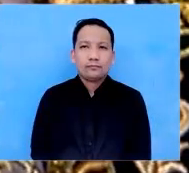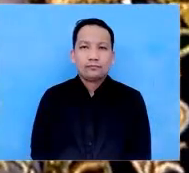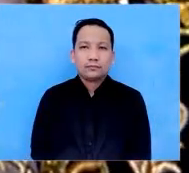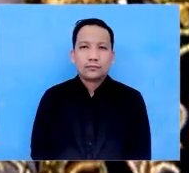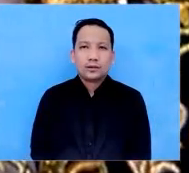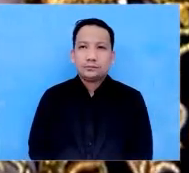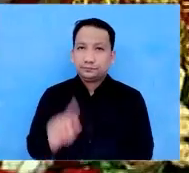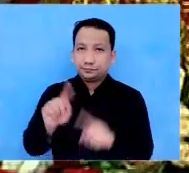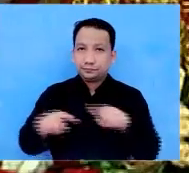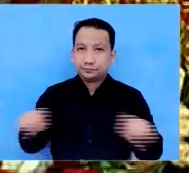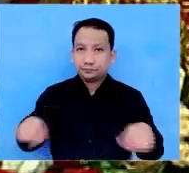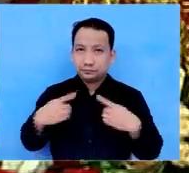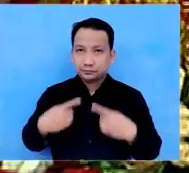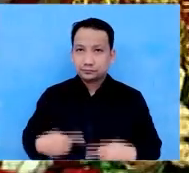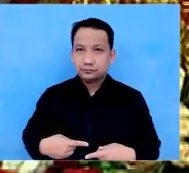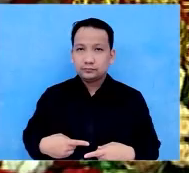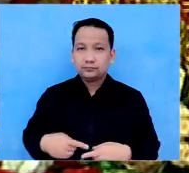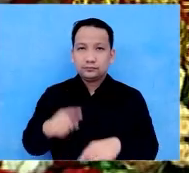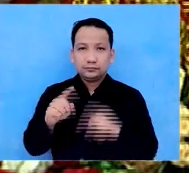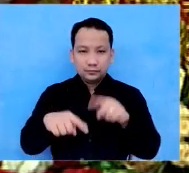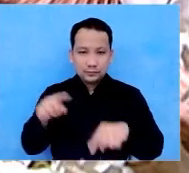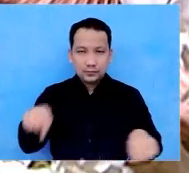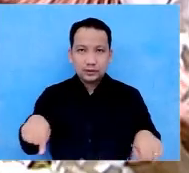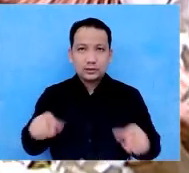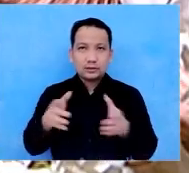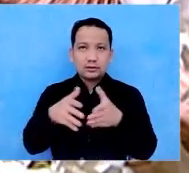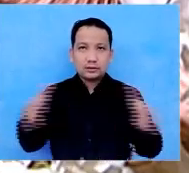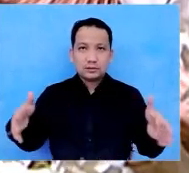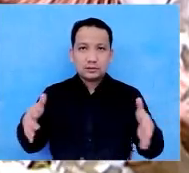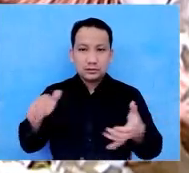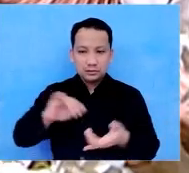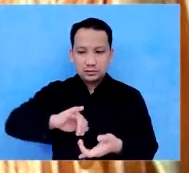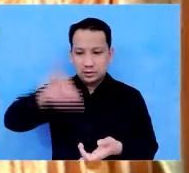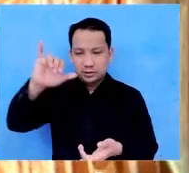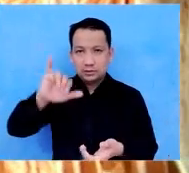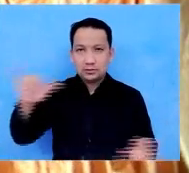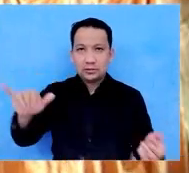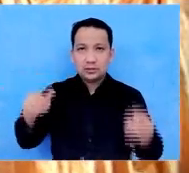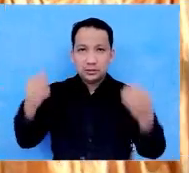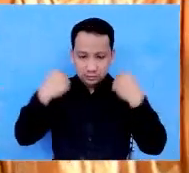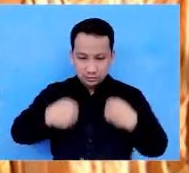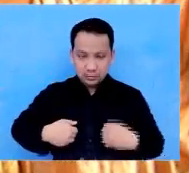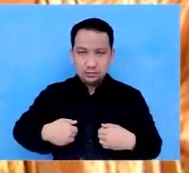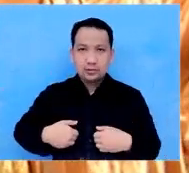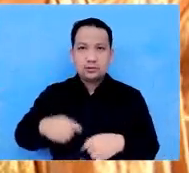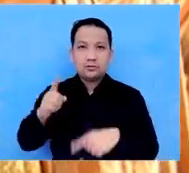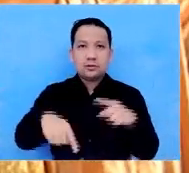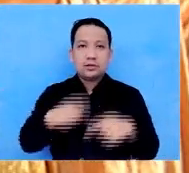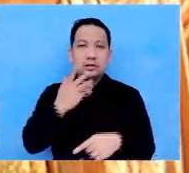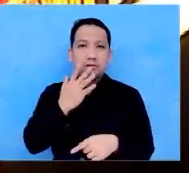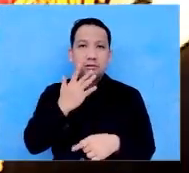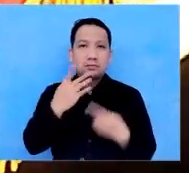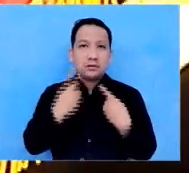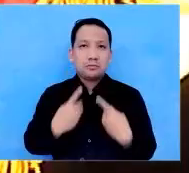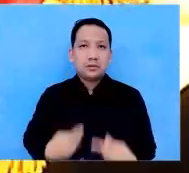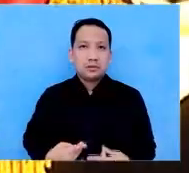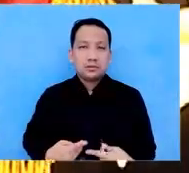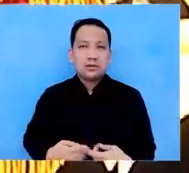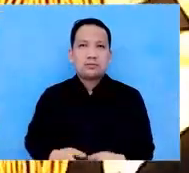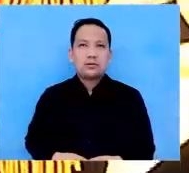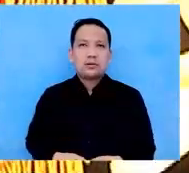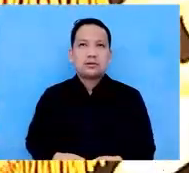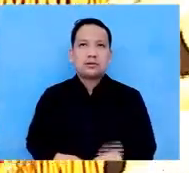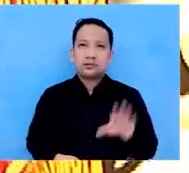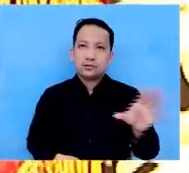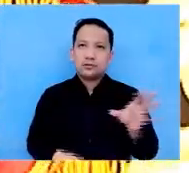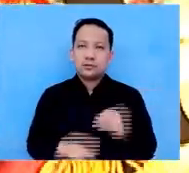Iba't ibang porma, iba't ibang laki, na dinamitan pa ng makukulay na damit. Yan ang